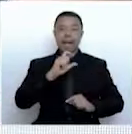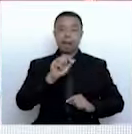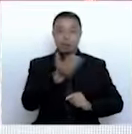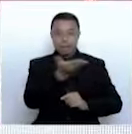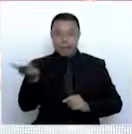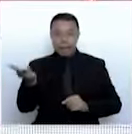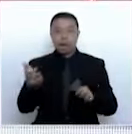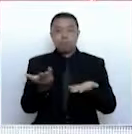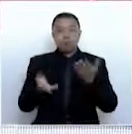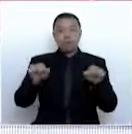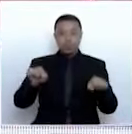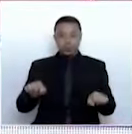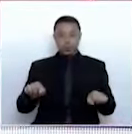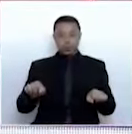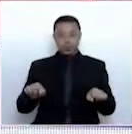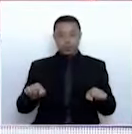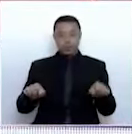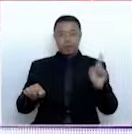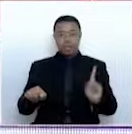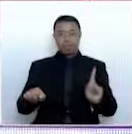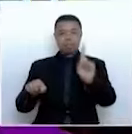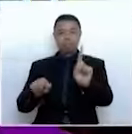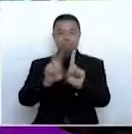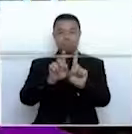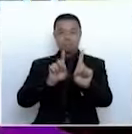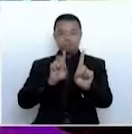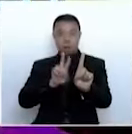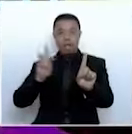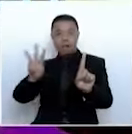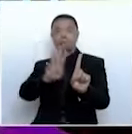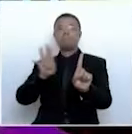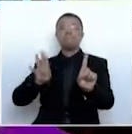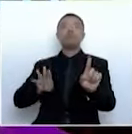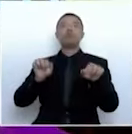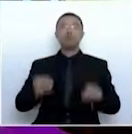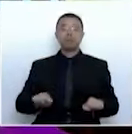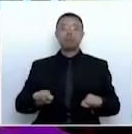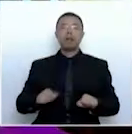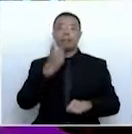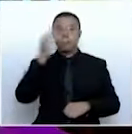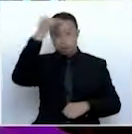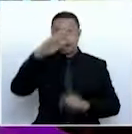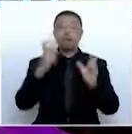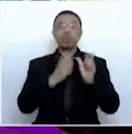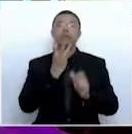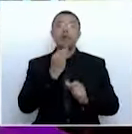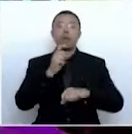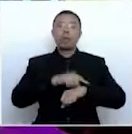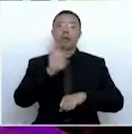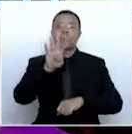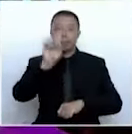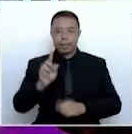boleh mungkin duduk di tempatnya masing-masing, nanti akan kami panggilkan. Pak Ridwan Kamil dan Bapak Suswono, waktu Anda 4